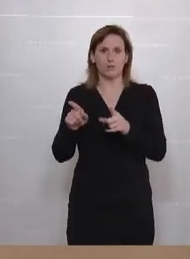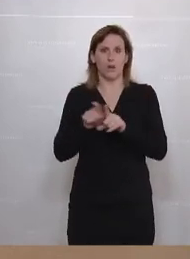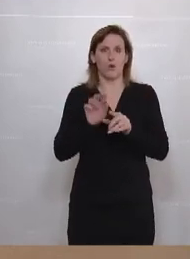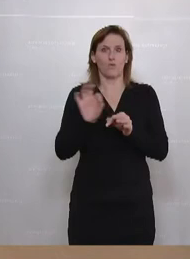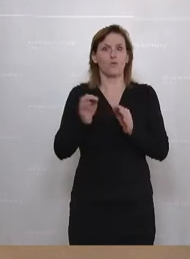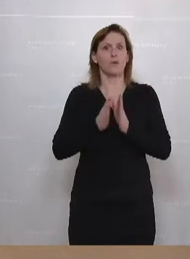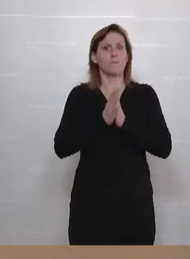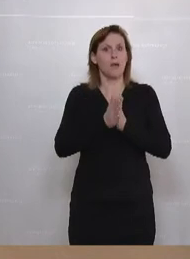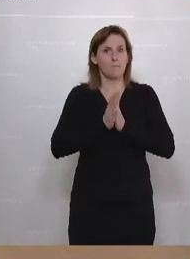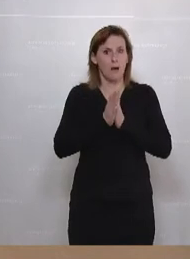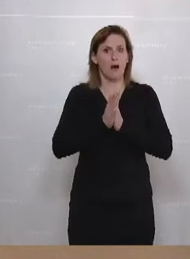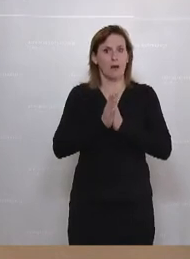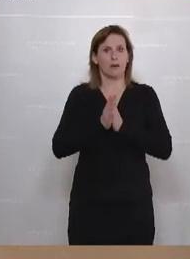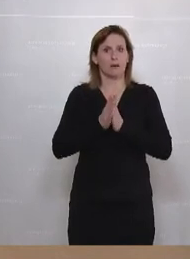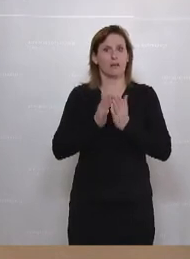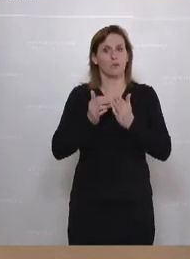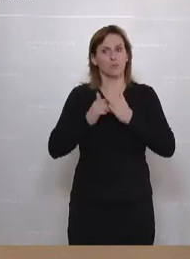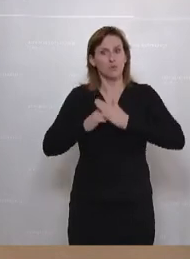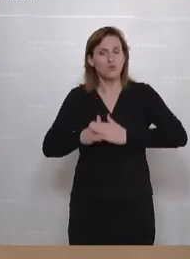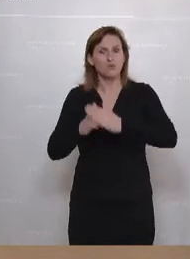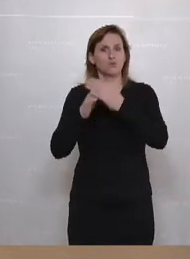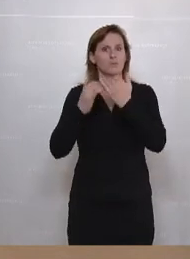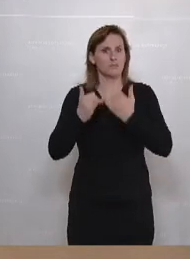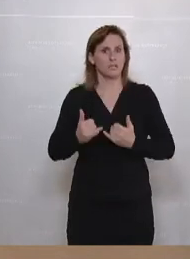Eis gelegt. Und wir haben gerade jetzt